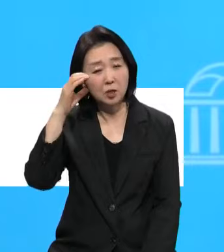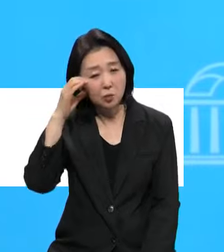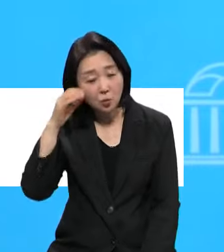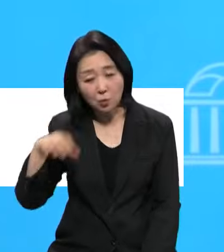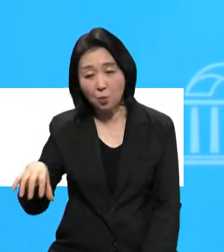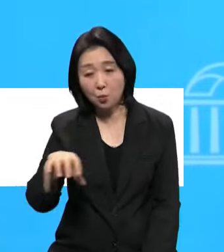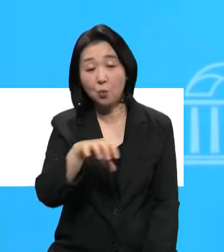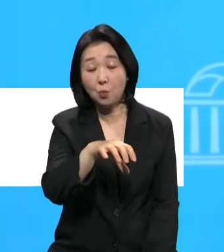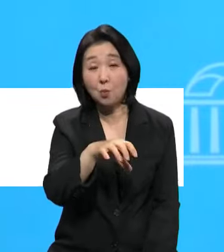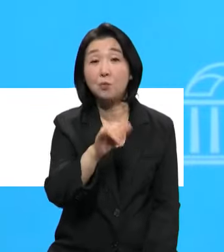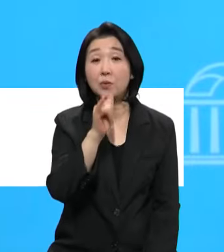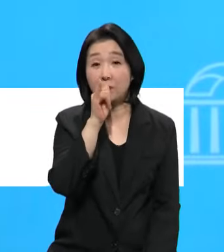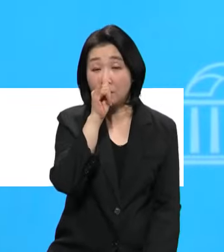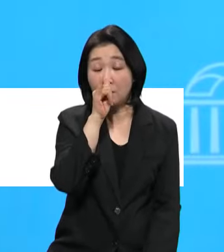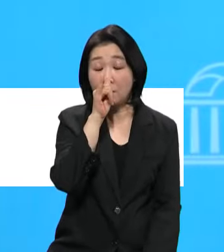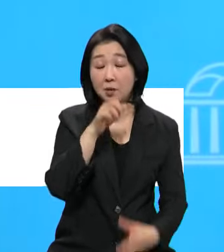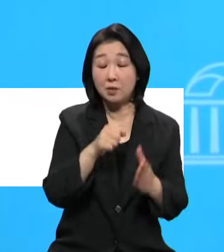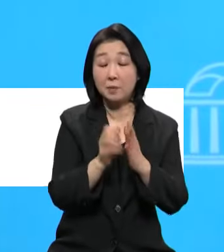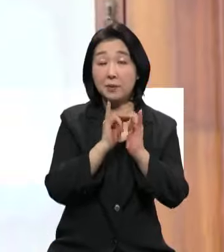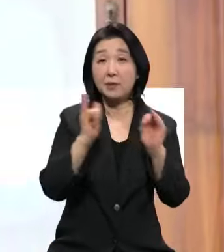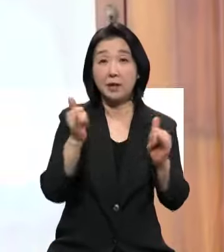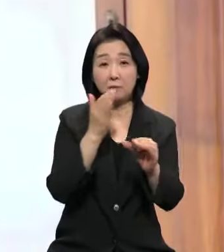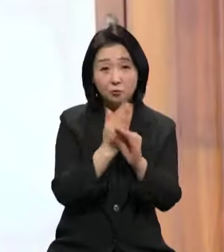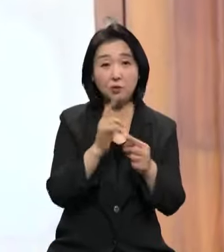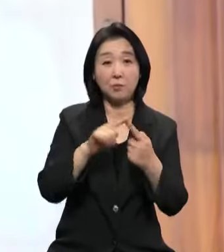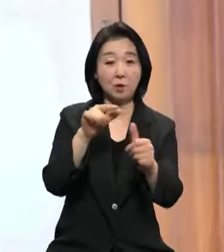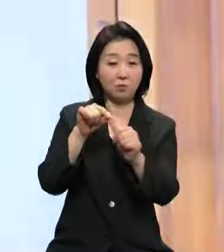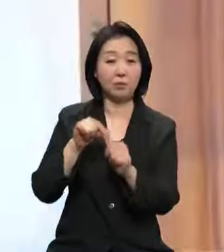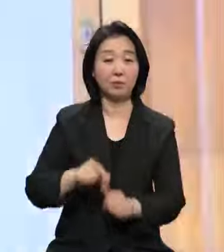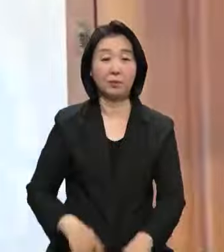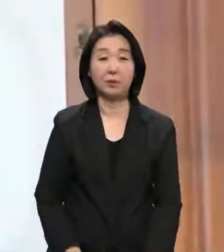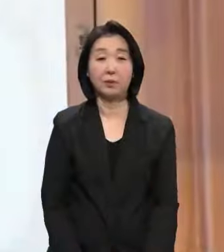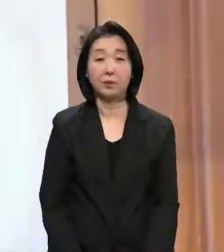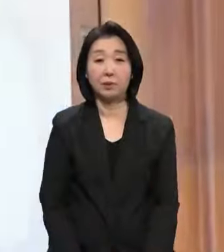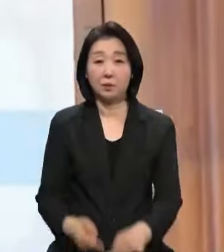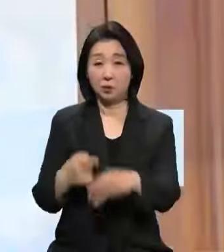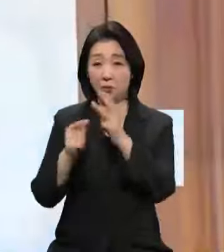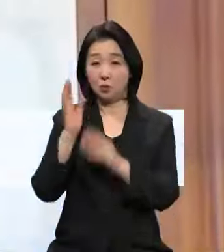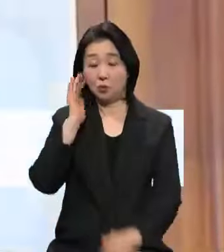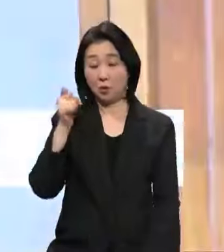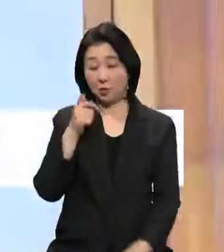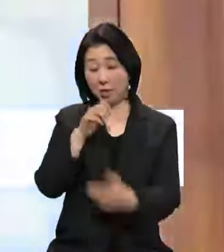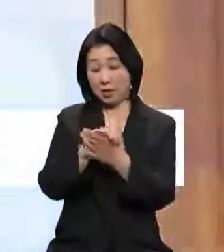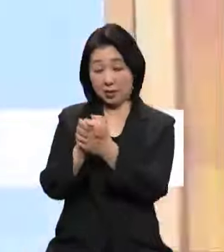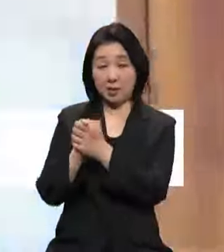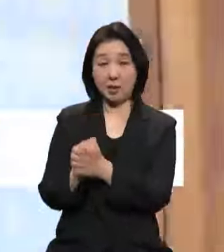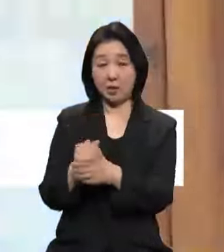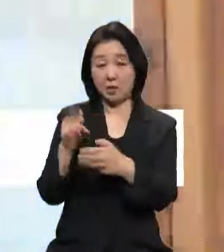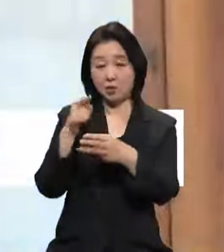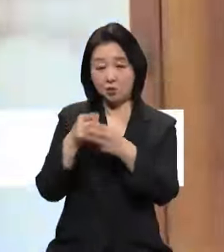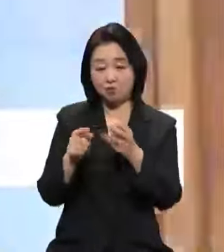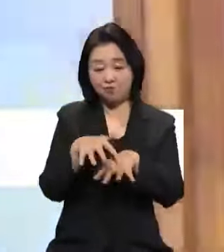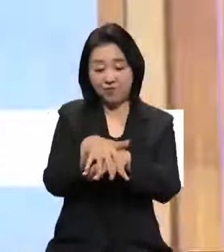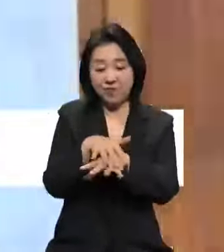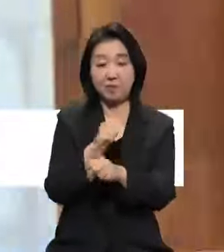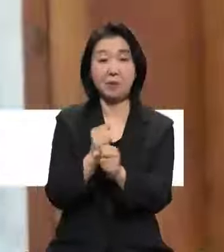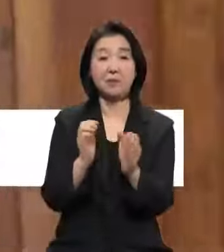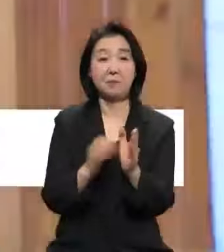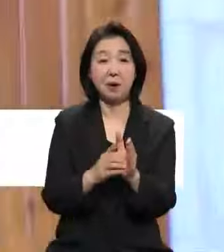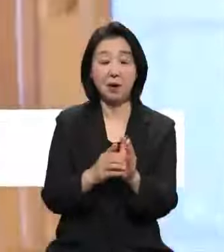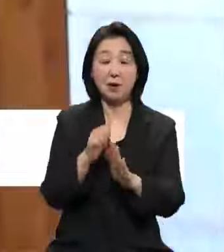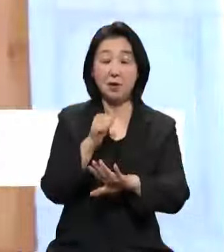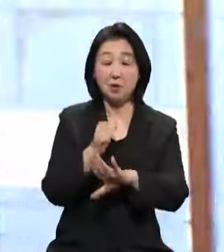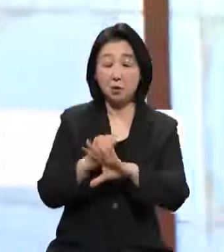출신으로 인사들을 구성했습니다 사실상 윤 대통령과 가까운 친유 체제 구축으로 흔들리는